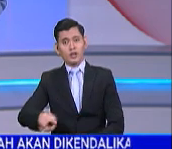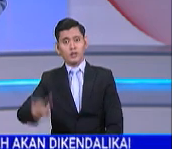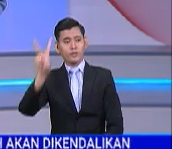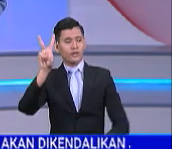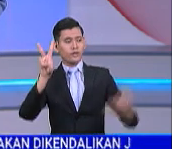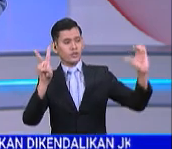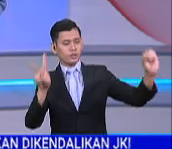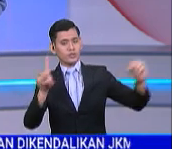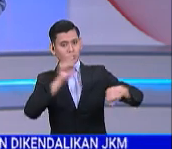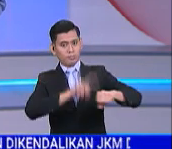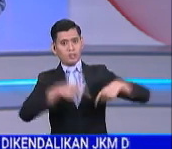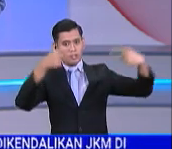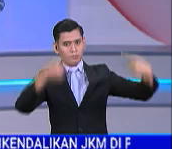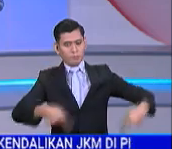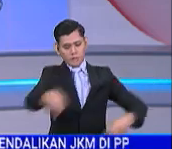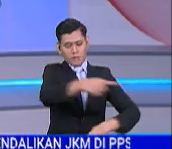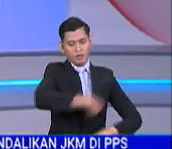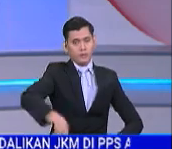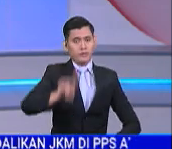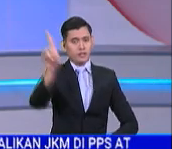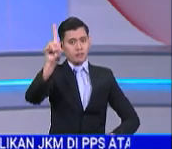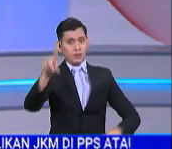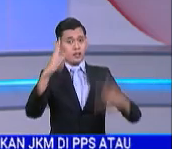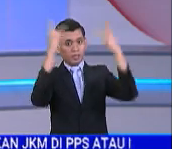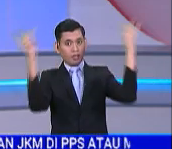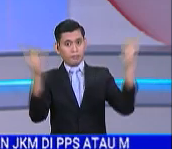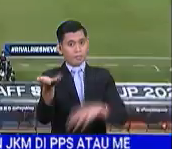2-0 pada aksi pertama khamis lepas.